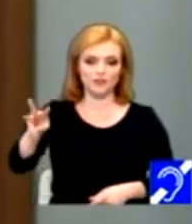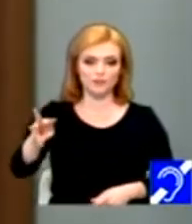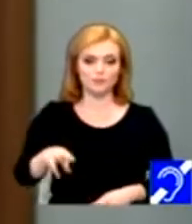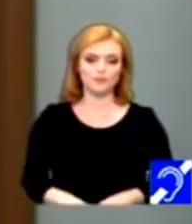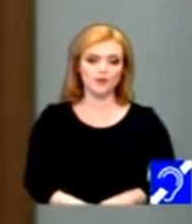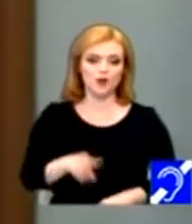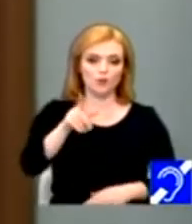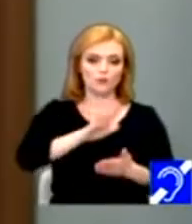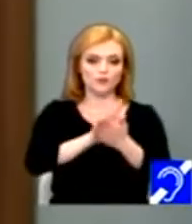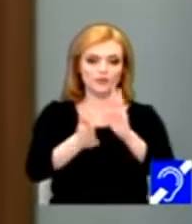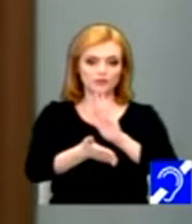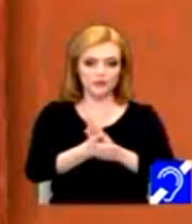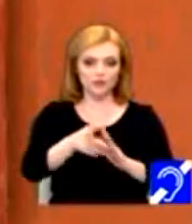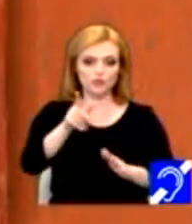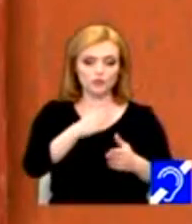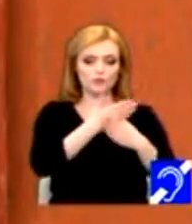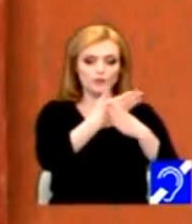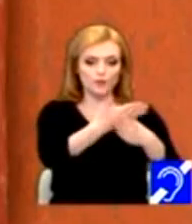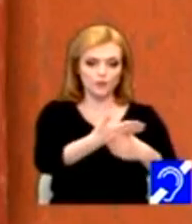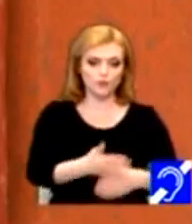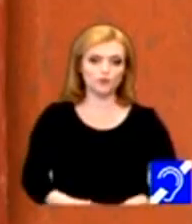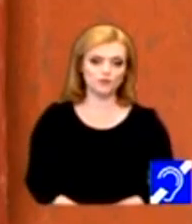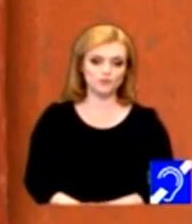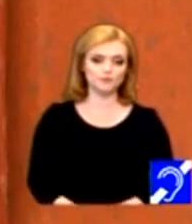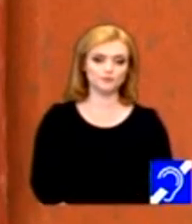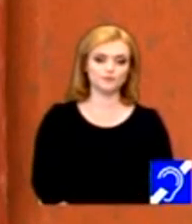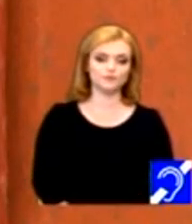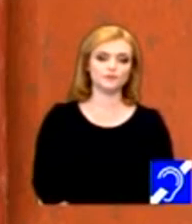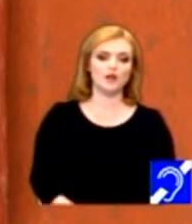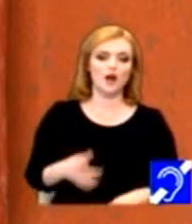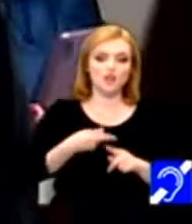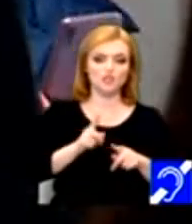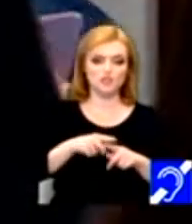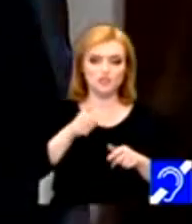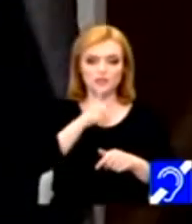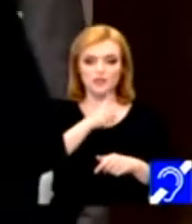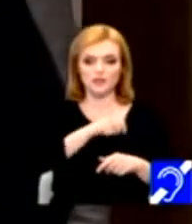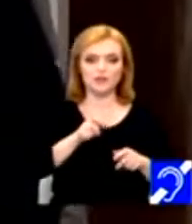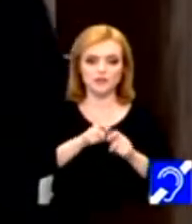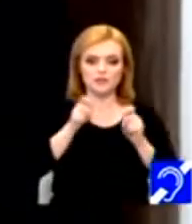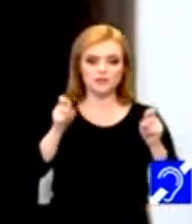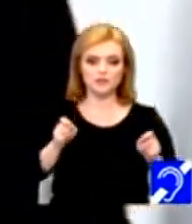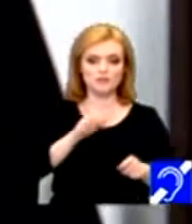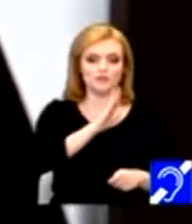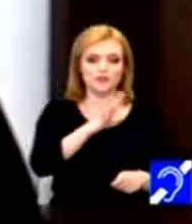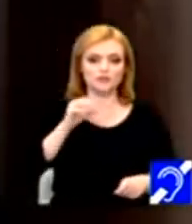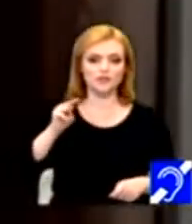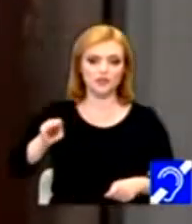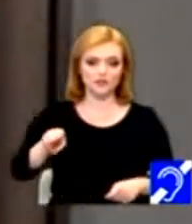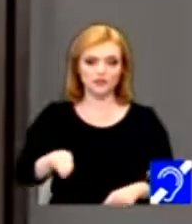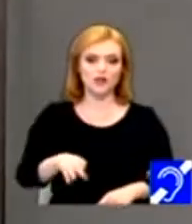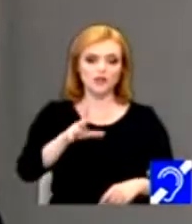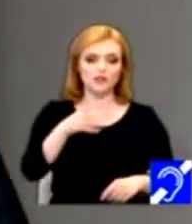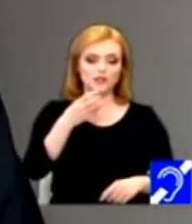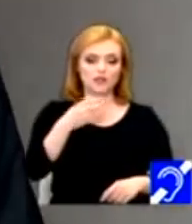procurorului. Dezvăluirile au fost făcute încă de acum 5 luni de fostul premier Vlad Filat. Acesta susține că a fost informat în 2009 de